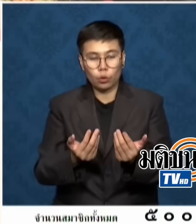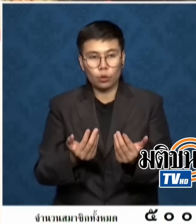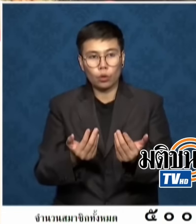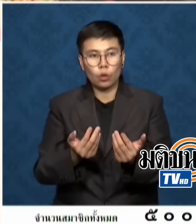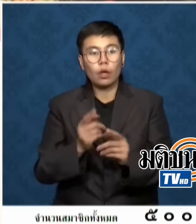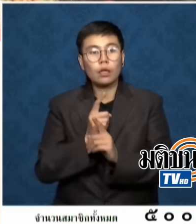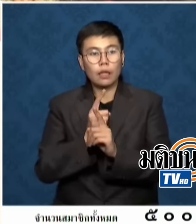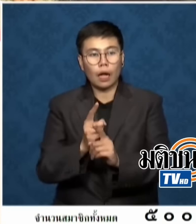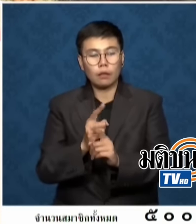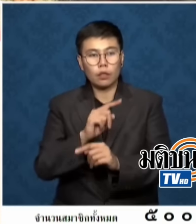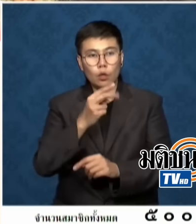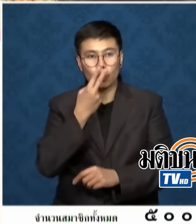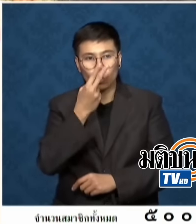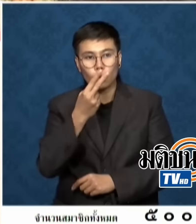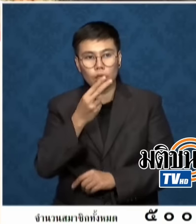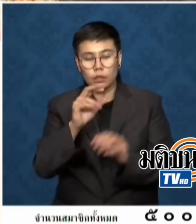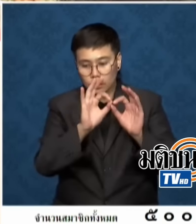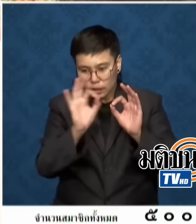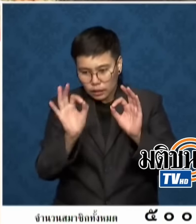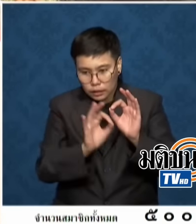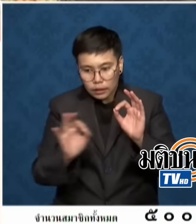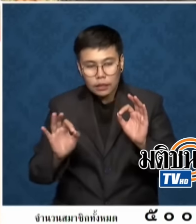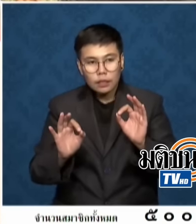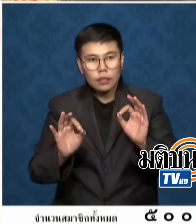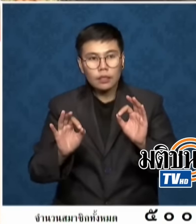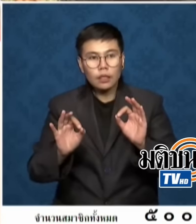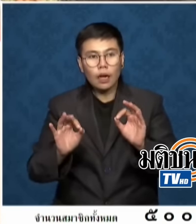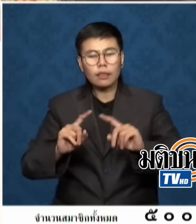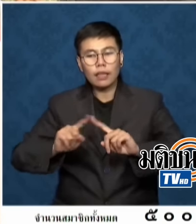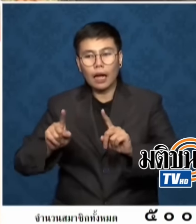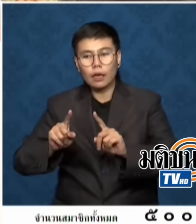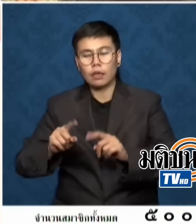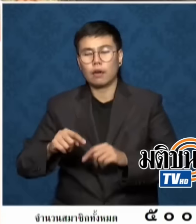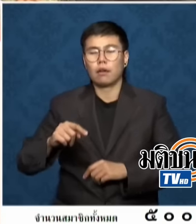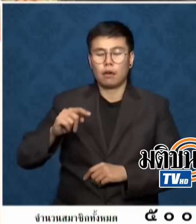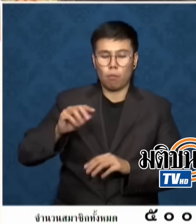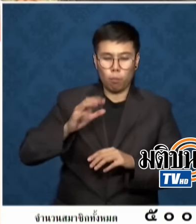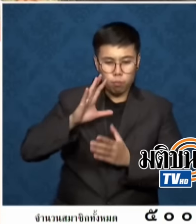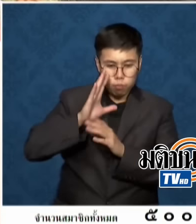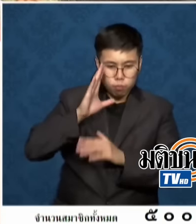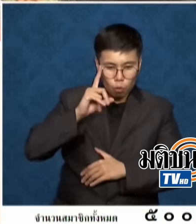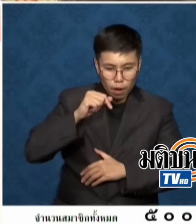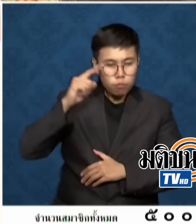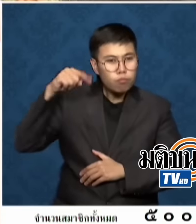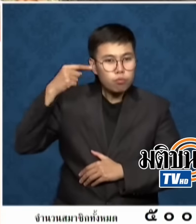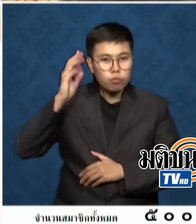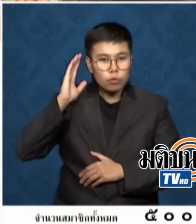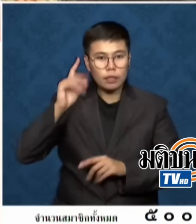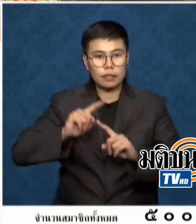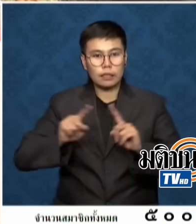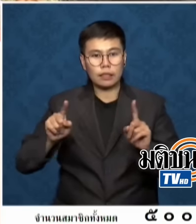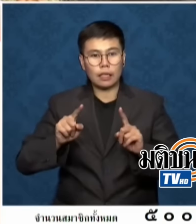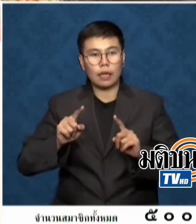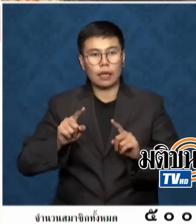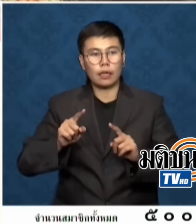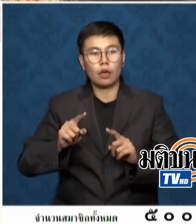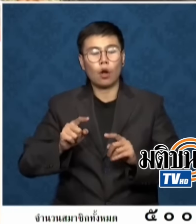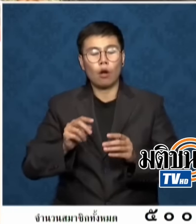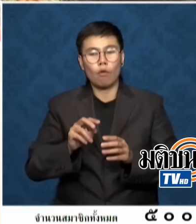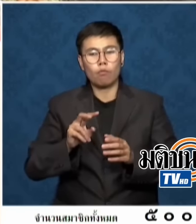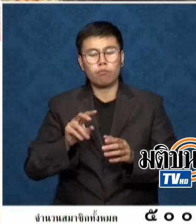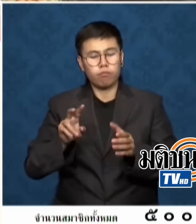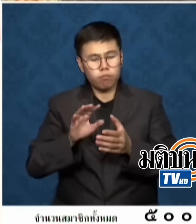ะเนื้อหาใจความเนี่ยมันก็ไม่ได้แตกต่างไปจากบิดามารดาทั่วไปนะคะแต่คู่รักเพศหลากหลาย